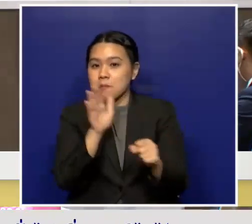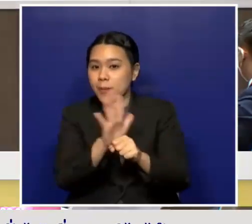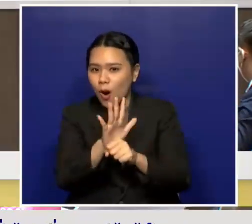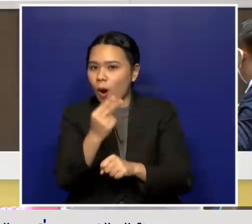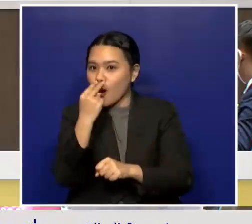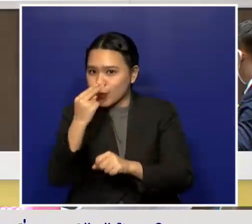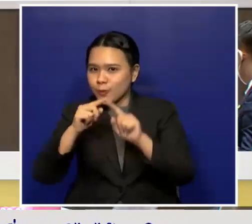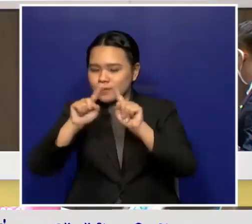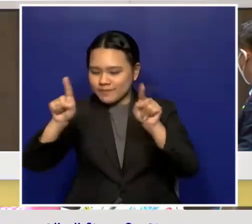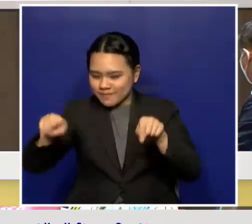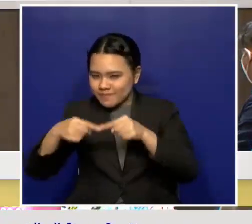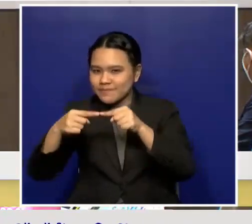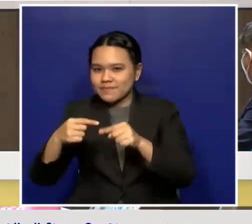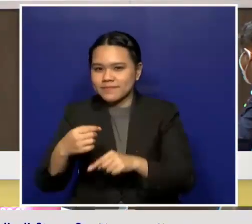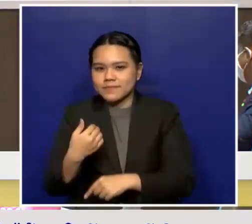ใบนี้อีก